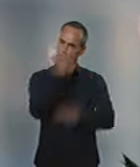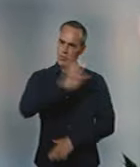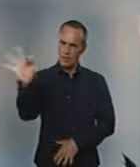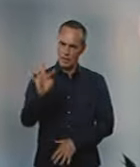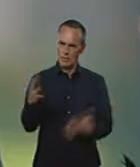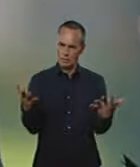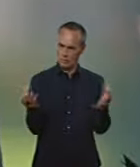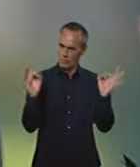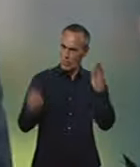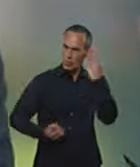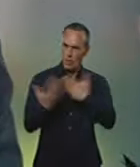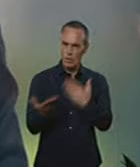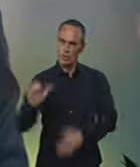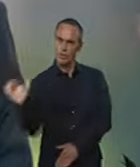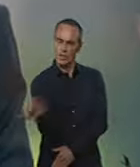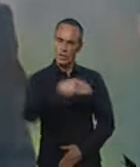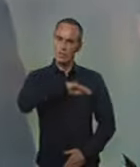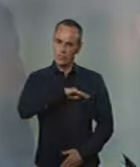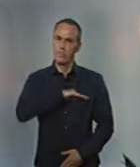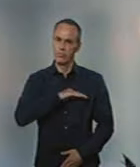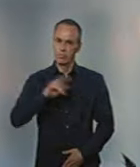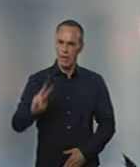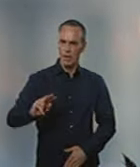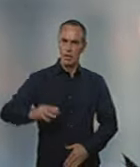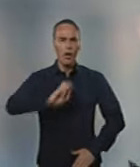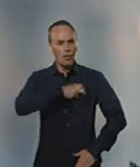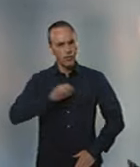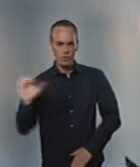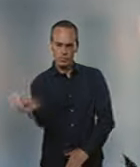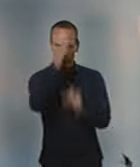responsabilité et où enfin on se fera